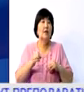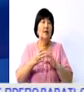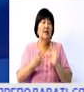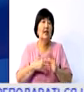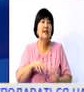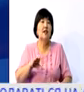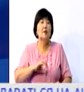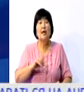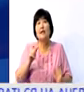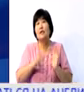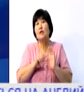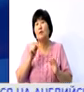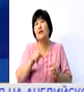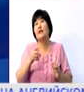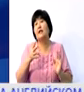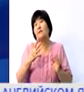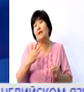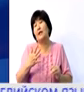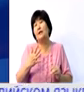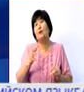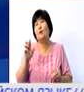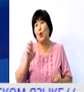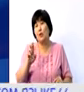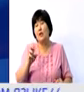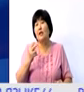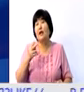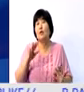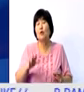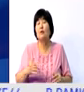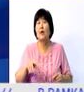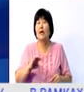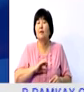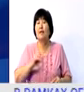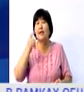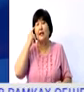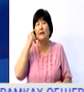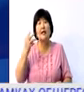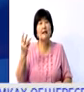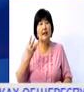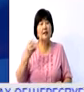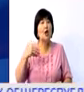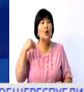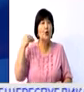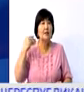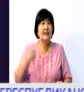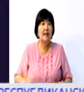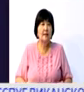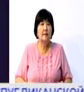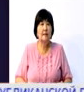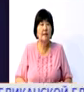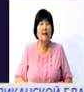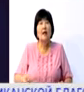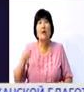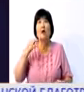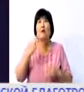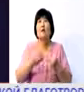медалей. 7 золотых, 7 серебряных и 5 бронзовых. На втором месте по медалям Кыргызстан, на третьем Туркменистан. Напомним,